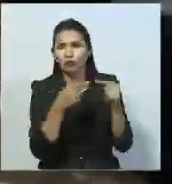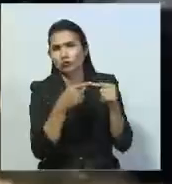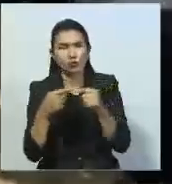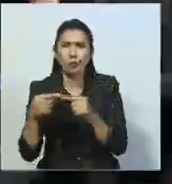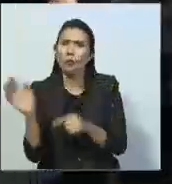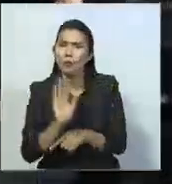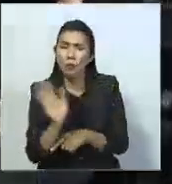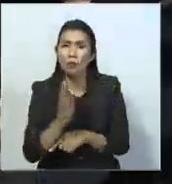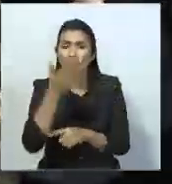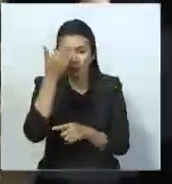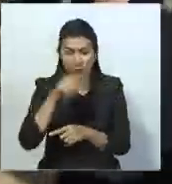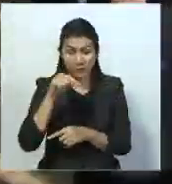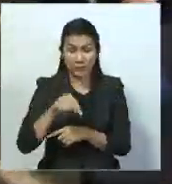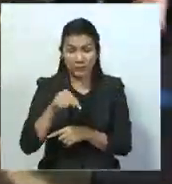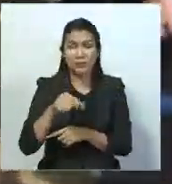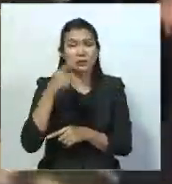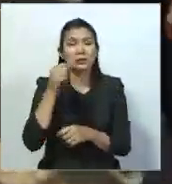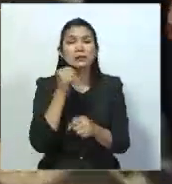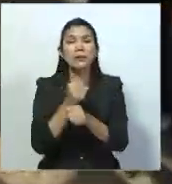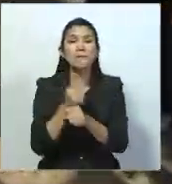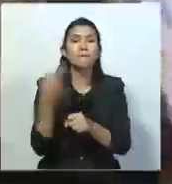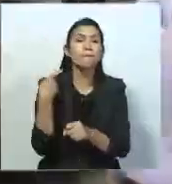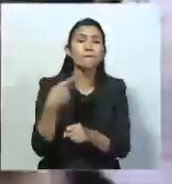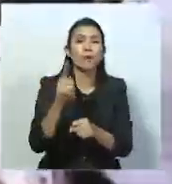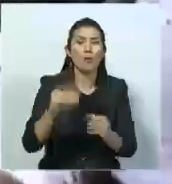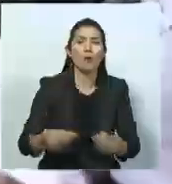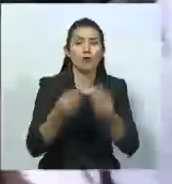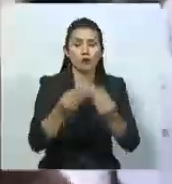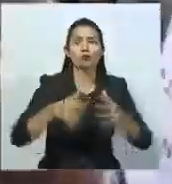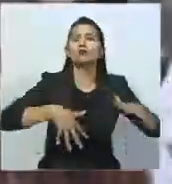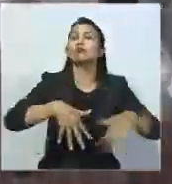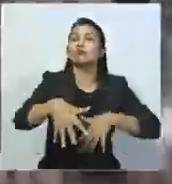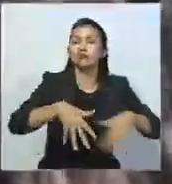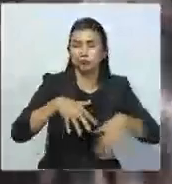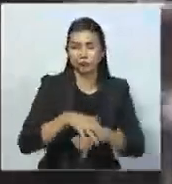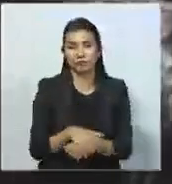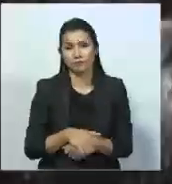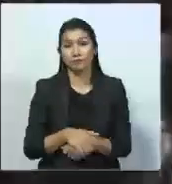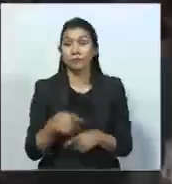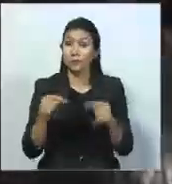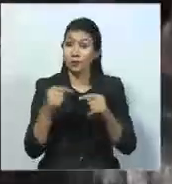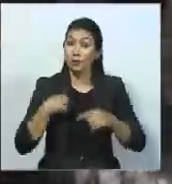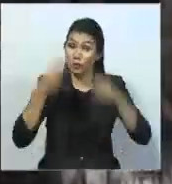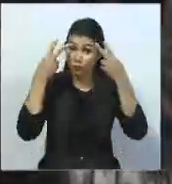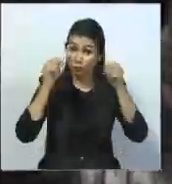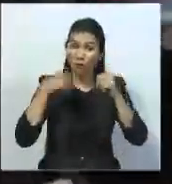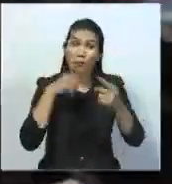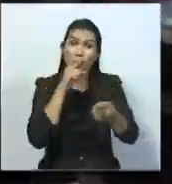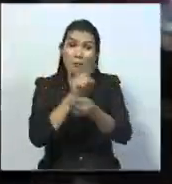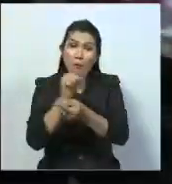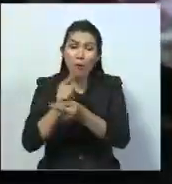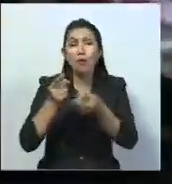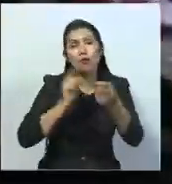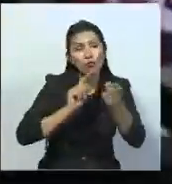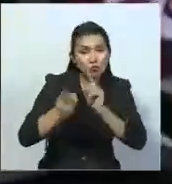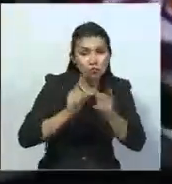าสัมปทานเพื่อนำพื้นที่ค่ะกลับมาใช้ประโยชน์ให้กับคนในชุมชนค่ะด้วยการนี้นายกรัฐมนตรีได้มีการพูดคุยกับประชา